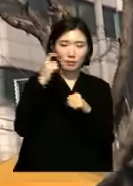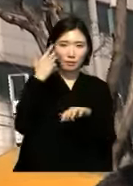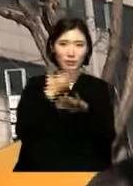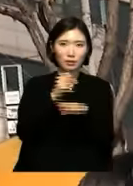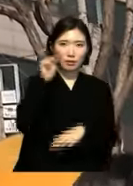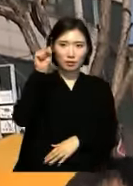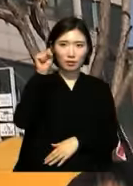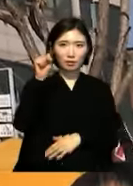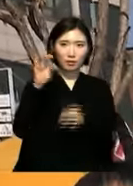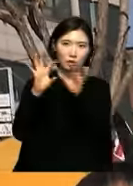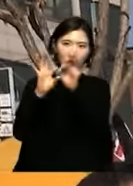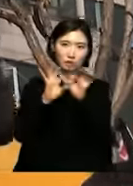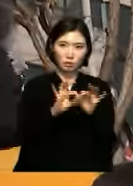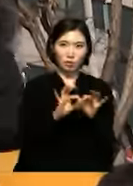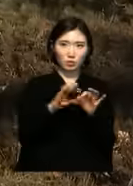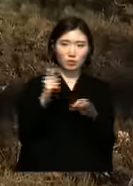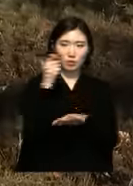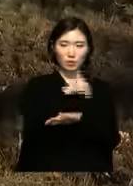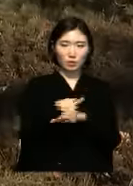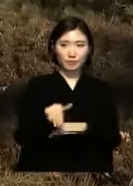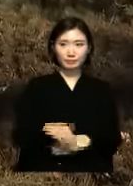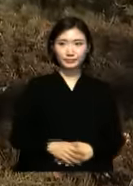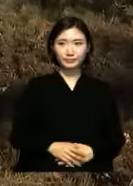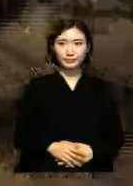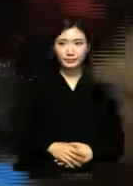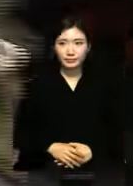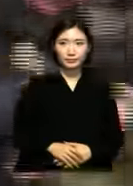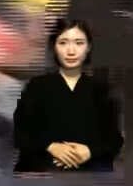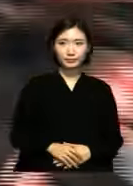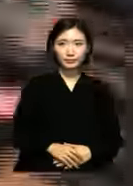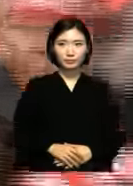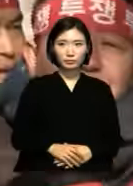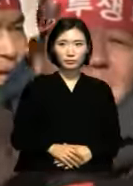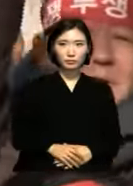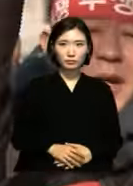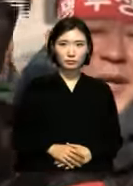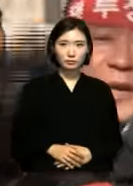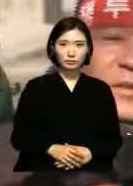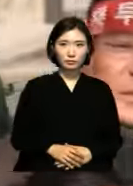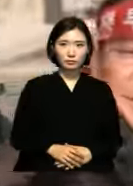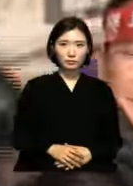수위를 높여나갈 방침입니다. 드라이브 서울 경기 케이블TV 유승환입니다.